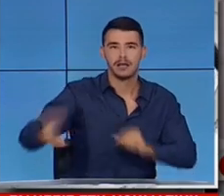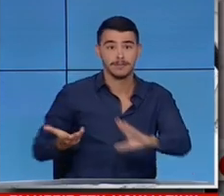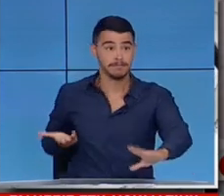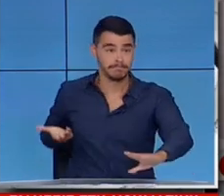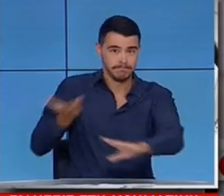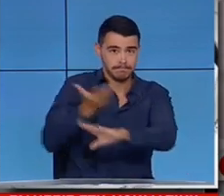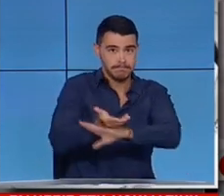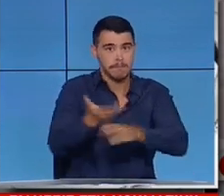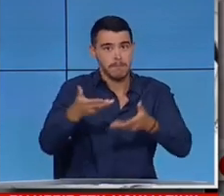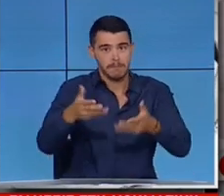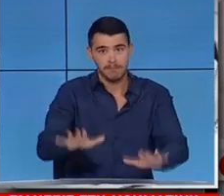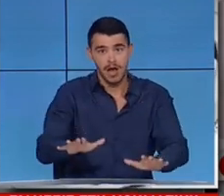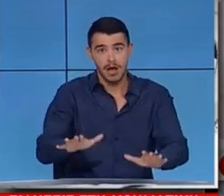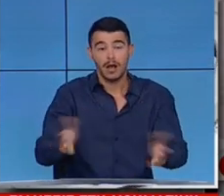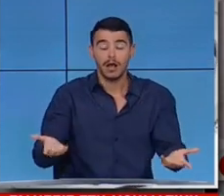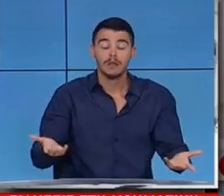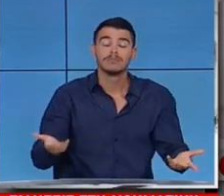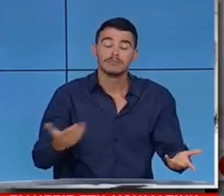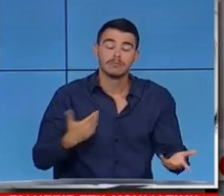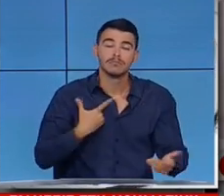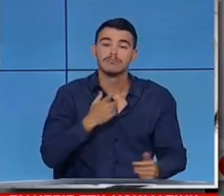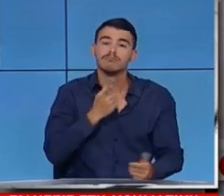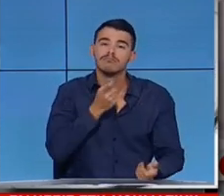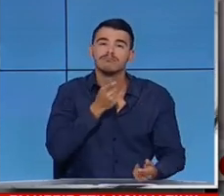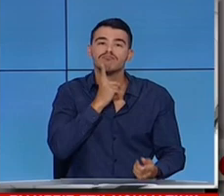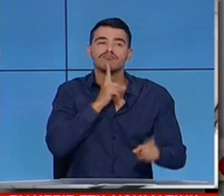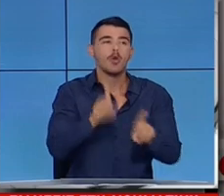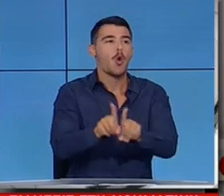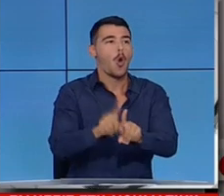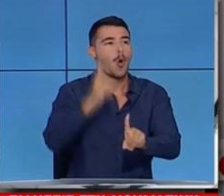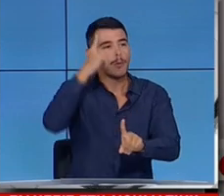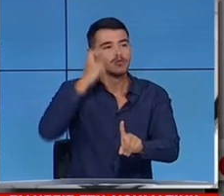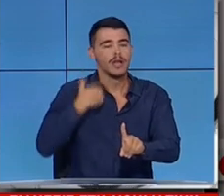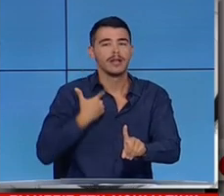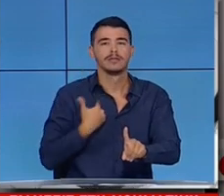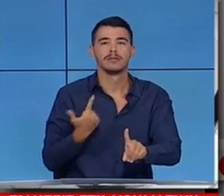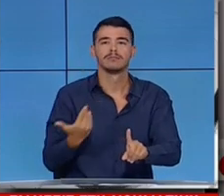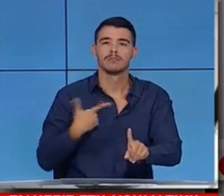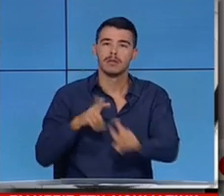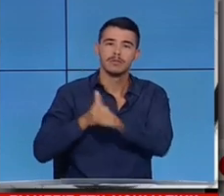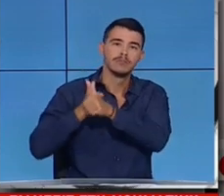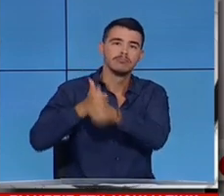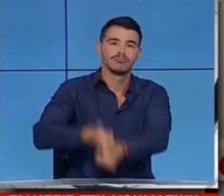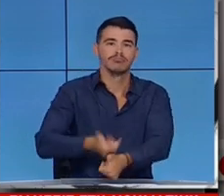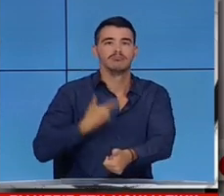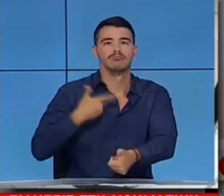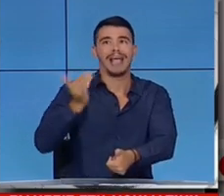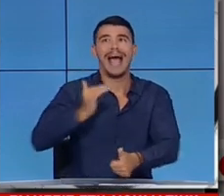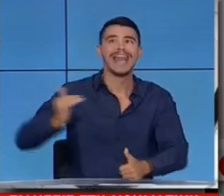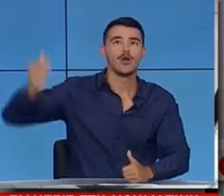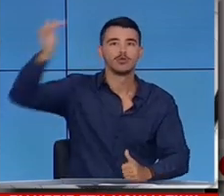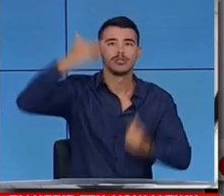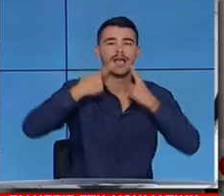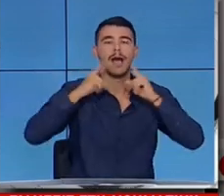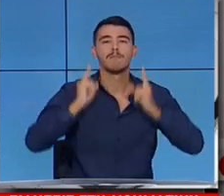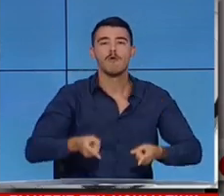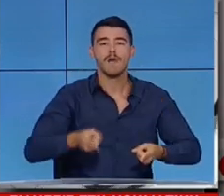είμαστε υποχρεωμένοι τις αποφάσεις του Ανώτατου Συνταγματικού Δικαστηρίου να τις στηρούμε. Έτσι κάναμε και εμείς όταν υπήρξε μια αρνητική